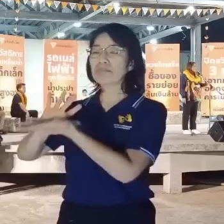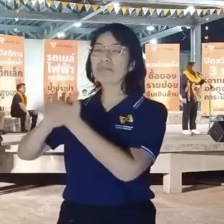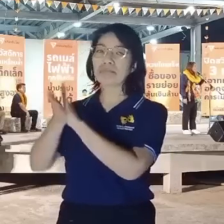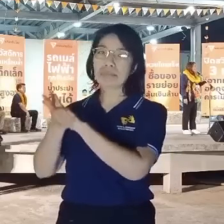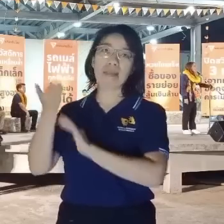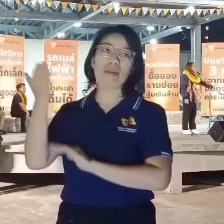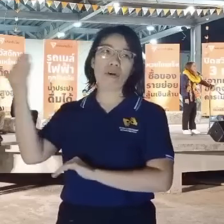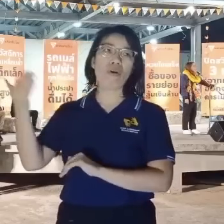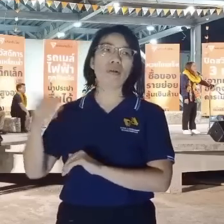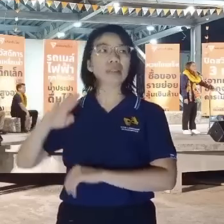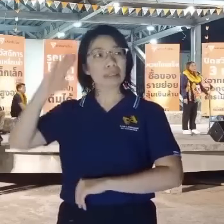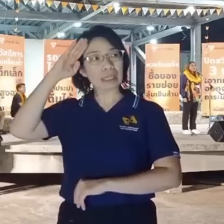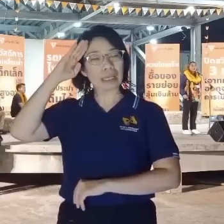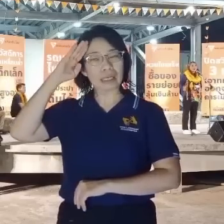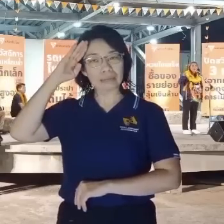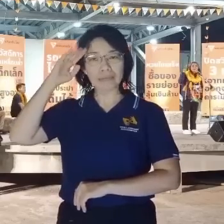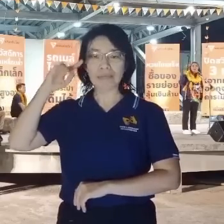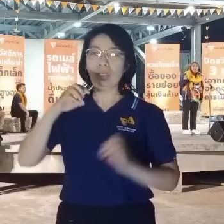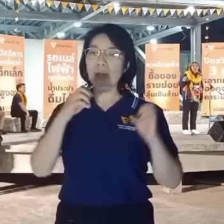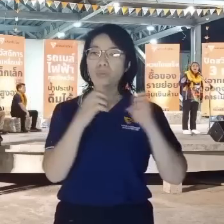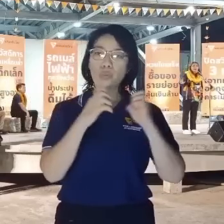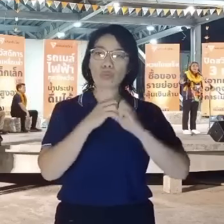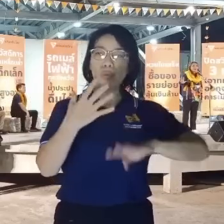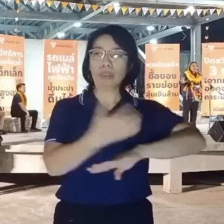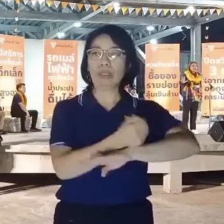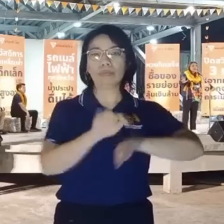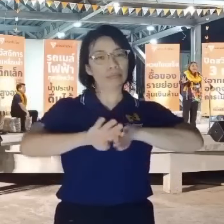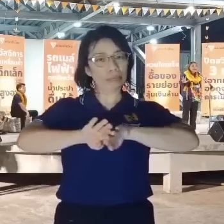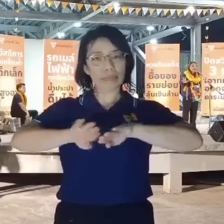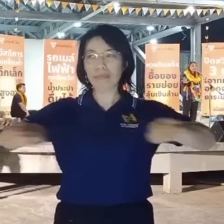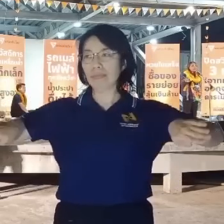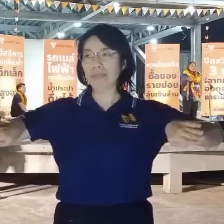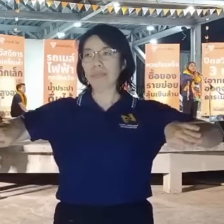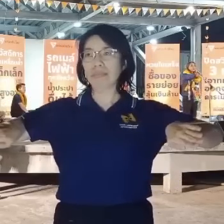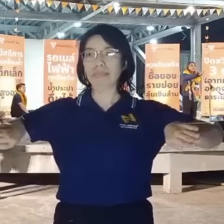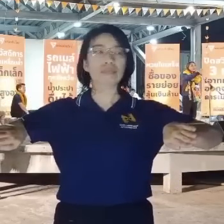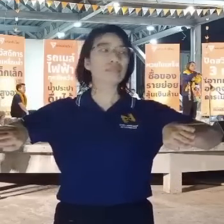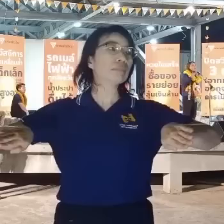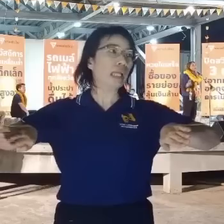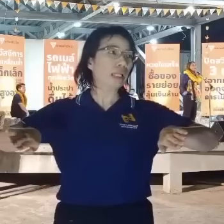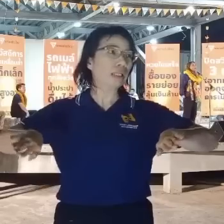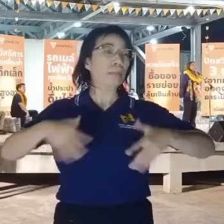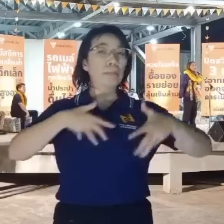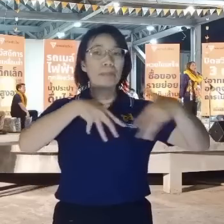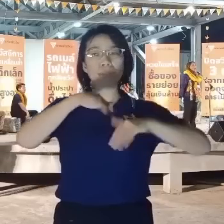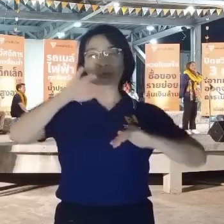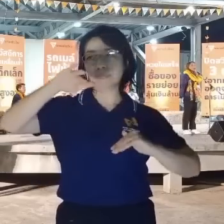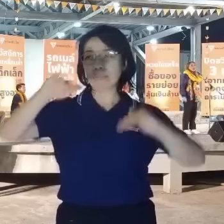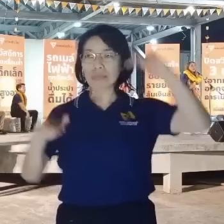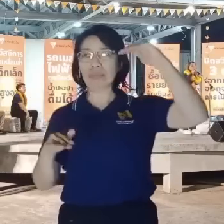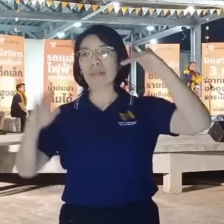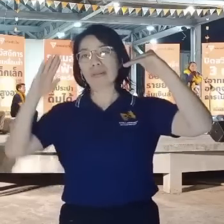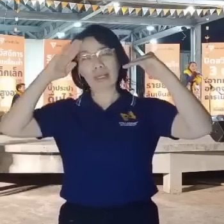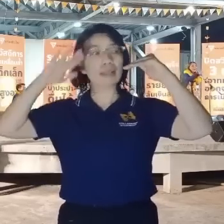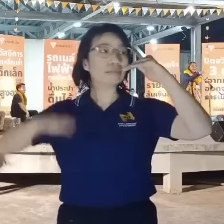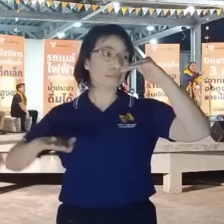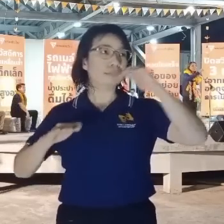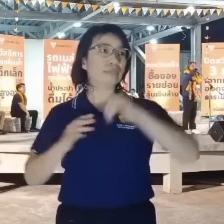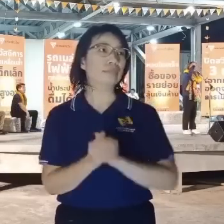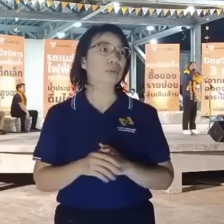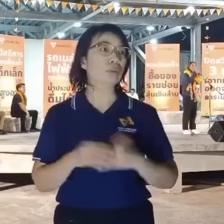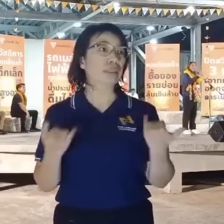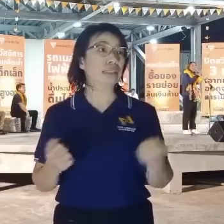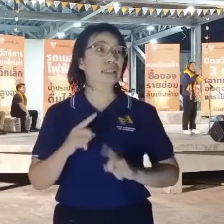ายๆเอาทหารออกจากการเมืองรัฐบาลพลเรือนอยู่เหนือทหารแต่วันนี้วันที่1เมษาวันเลิกทา